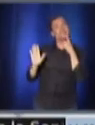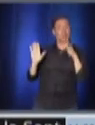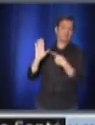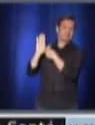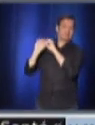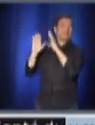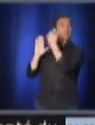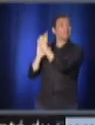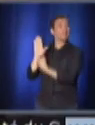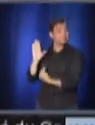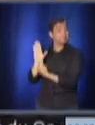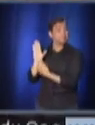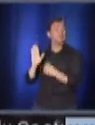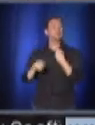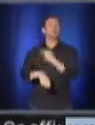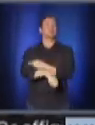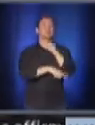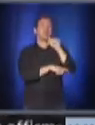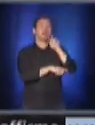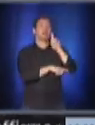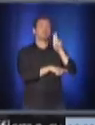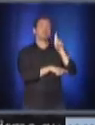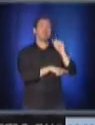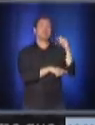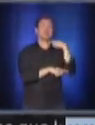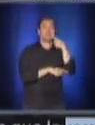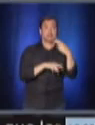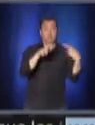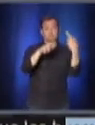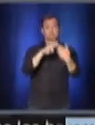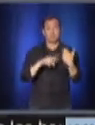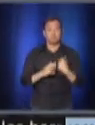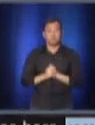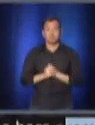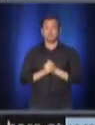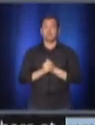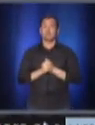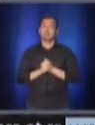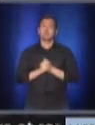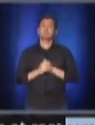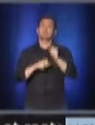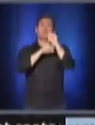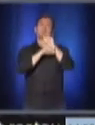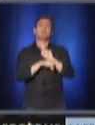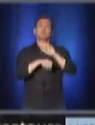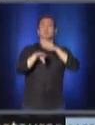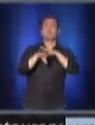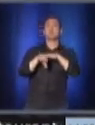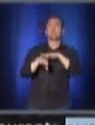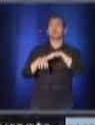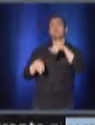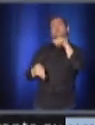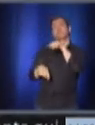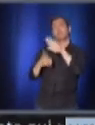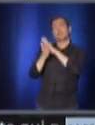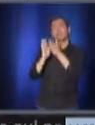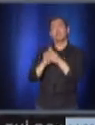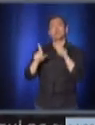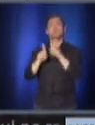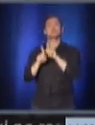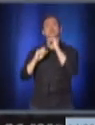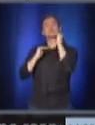santé publique qui s'occupent de santé au travail, qui sont habituées à conseiller les entreprises sur les différentes modalités, vont aussi regarder la situation pour voir